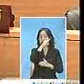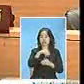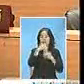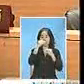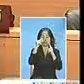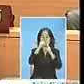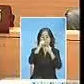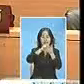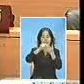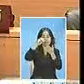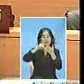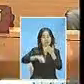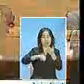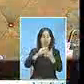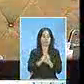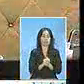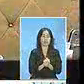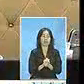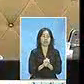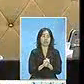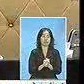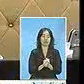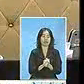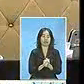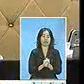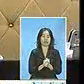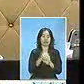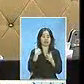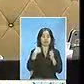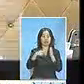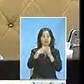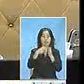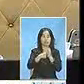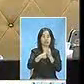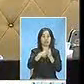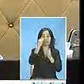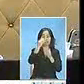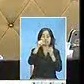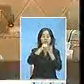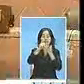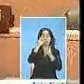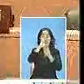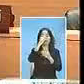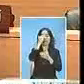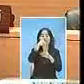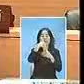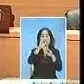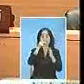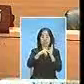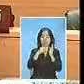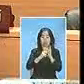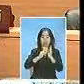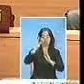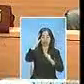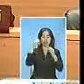คำนี้ ท่านชี้แจงทุกท่านชี้แจงนะครับ นี่ไงครับผมจะบอกเหตุผลว่าทำไมท่านต้องถอนเพราะว่าตอนที่เราเป็นฝ่ายค้าน